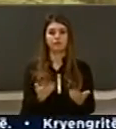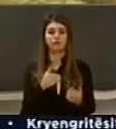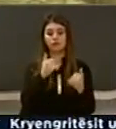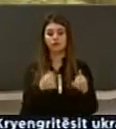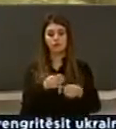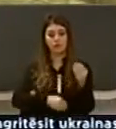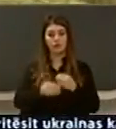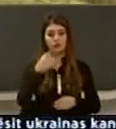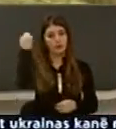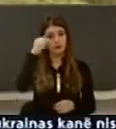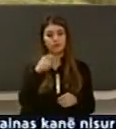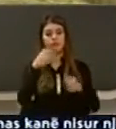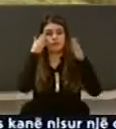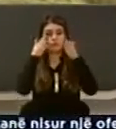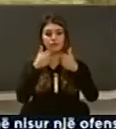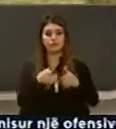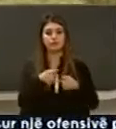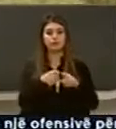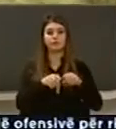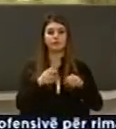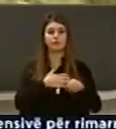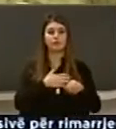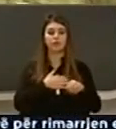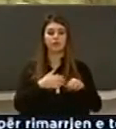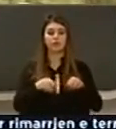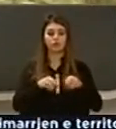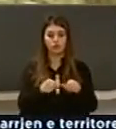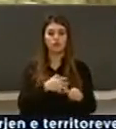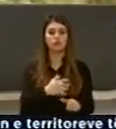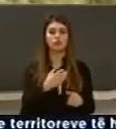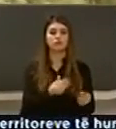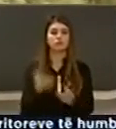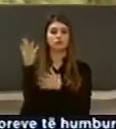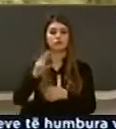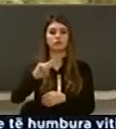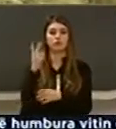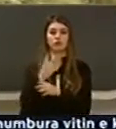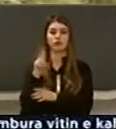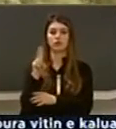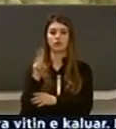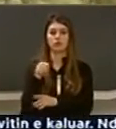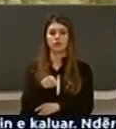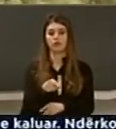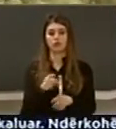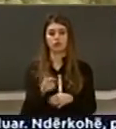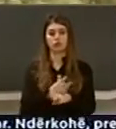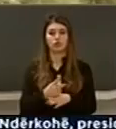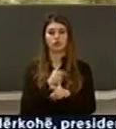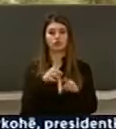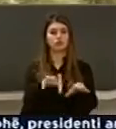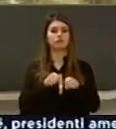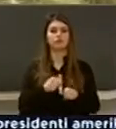drejt koncentrimit të pasurisë në duart e një rreti të caktuar. Shteti është partner për të vënë monopol në çdo aspekt të